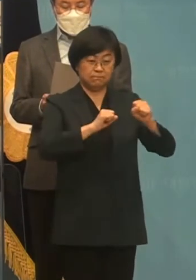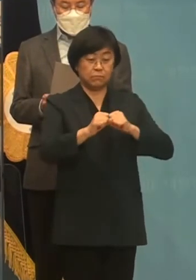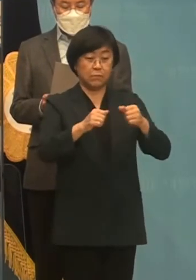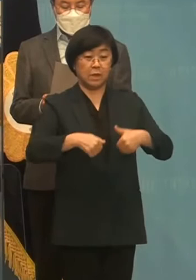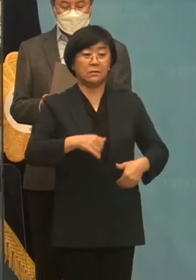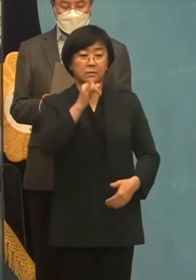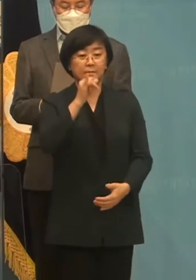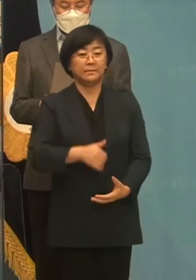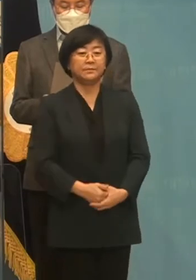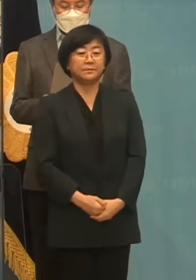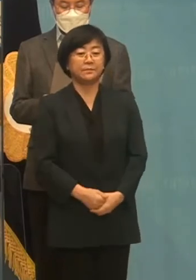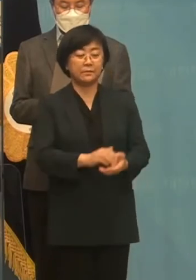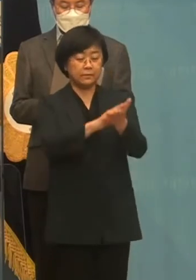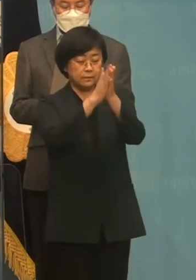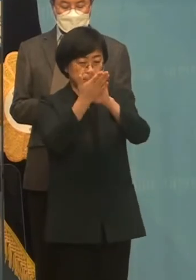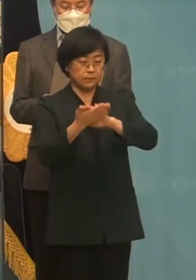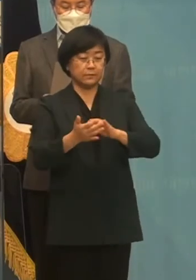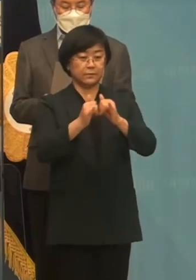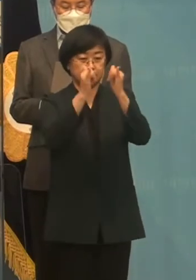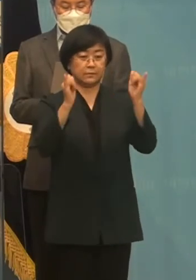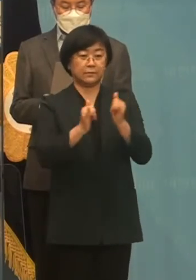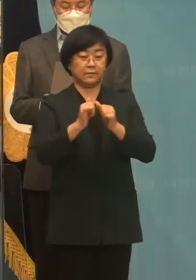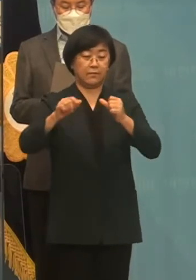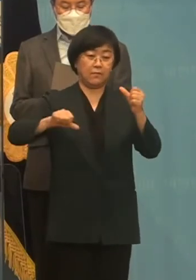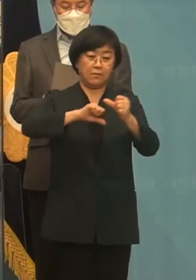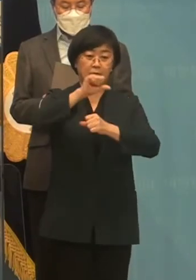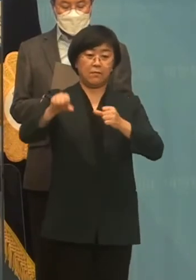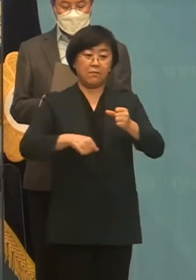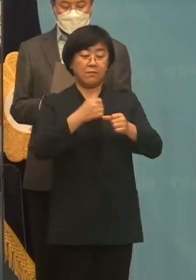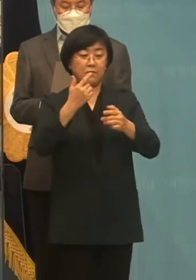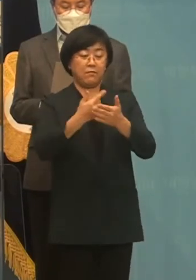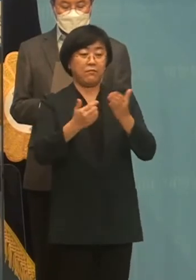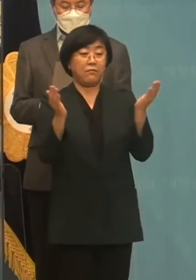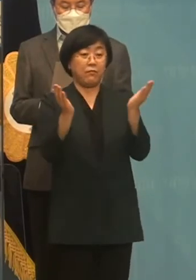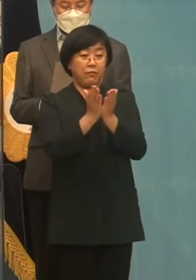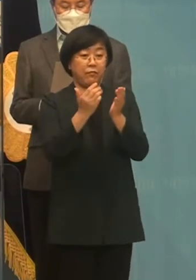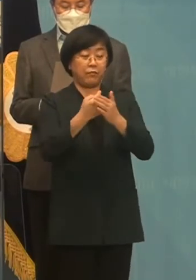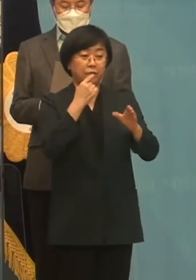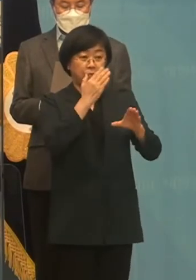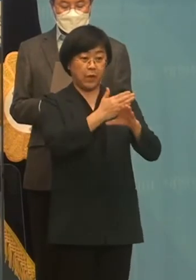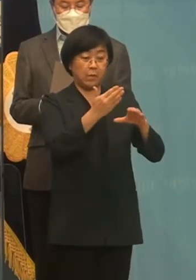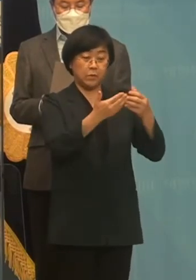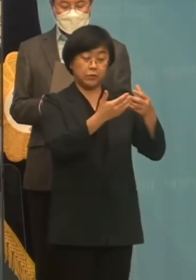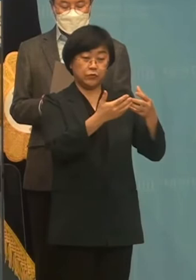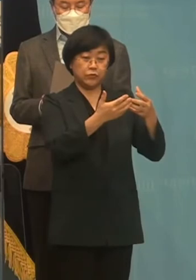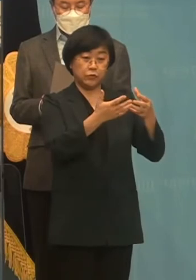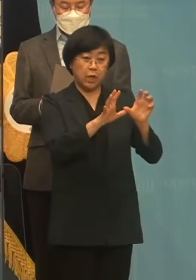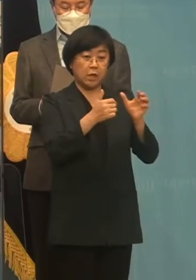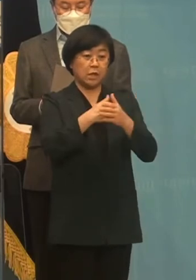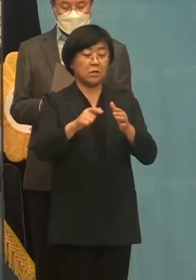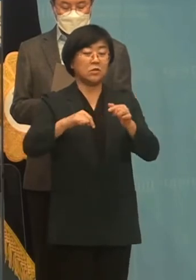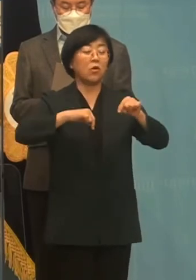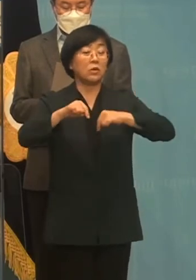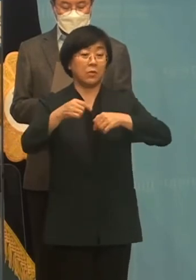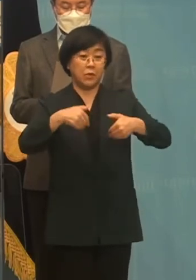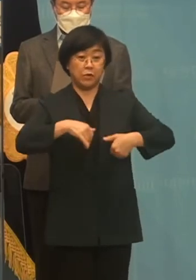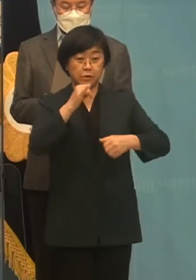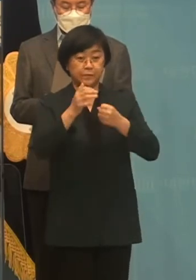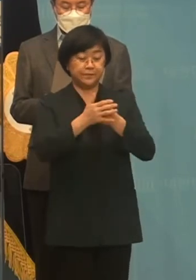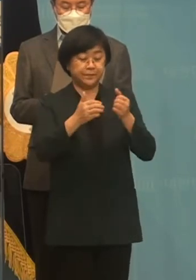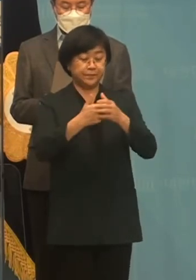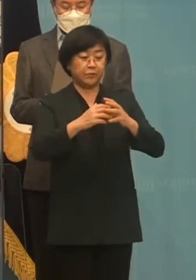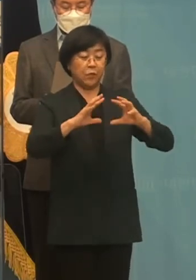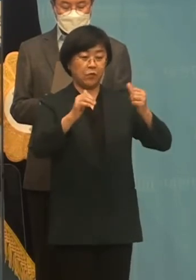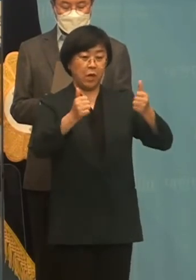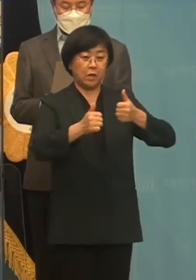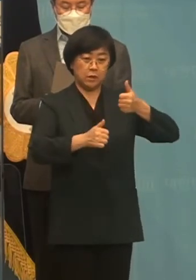바꿔가야 합니다. 변화된 사회와 환경에 맞게 민주당이 이전과는 전혀 다른 정당을 만들어야 합니다. 당내